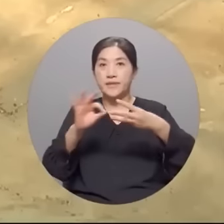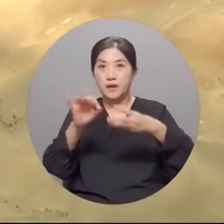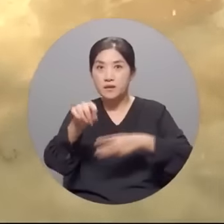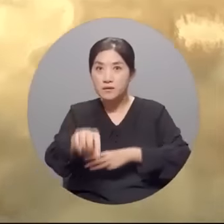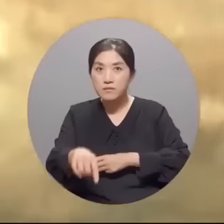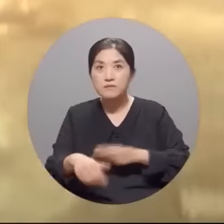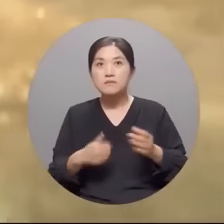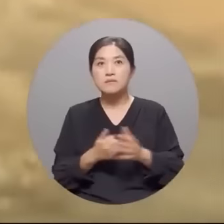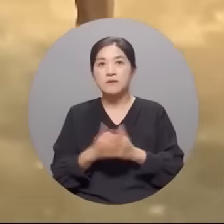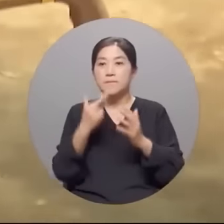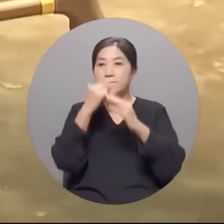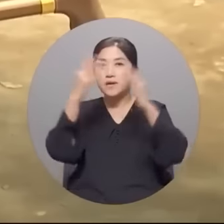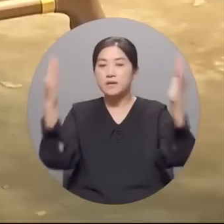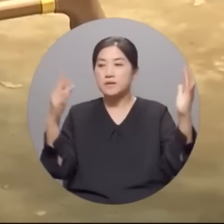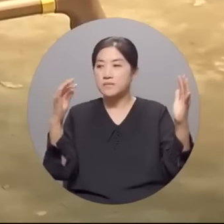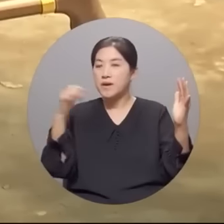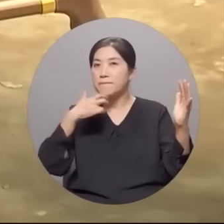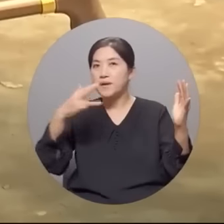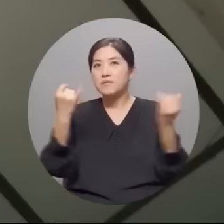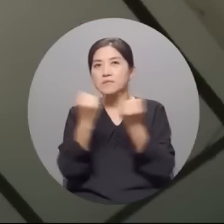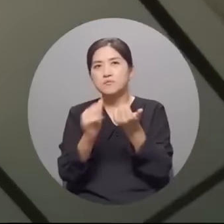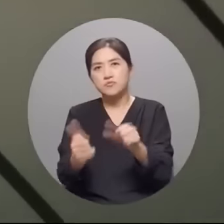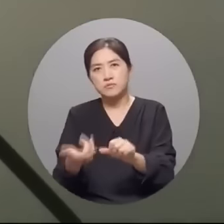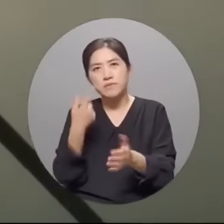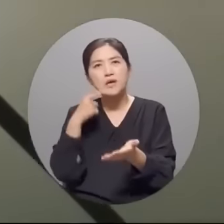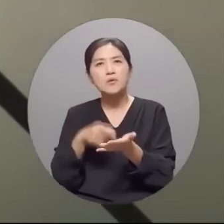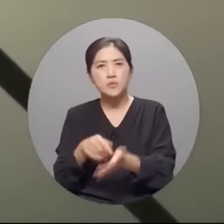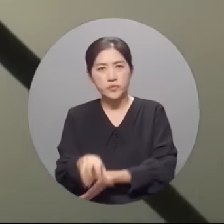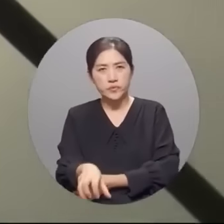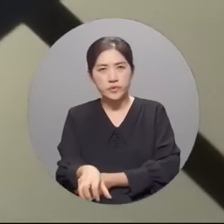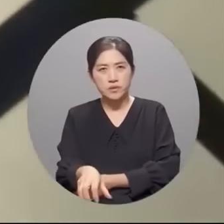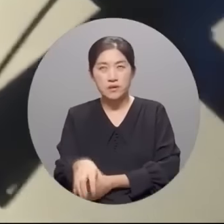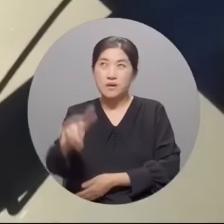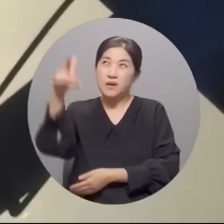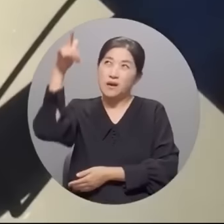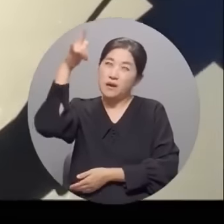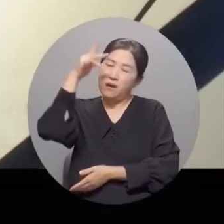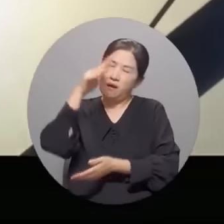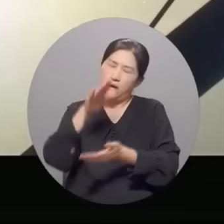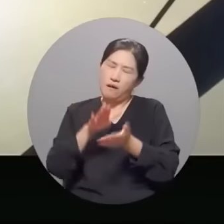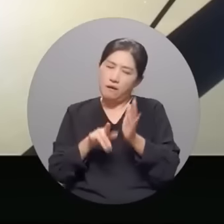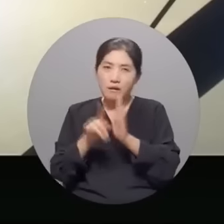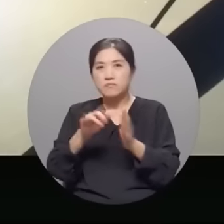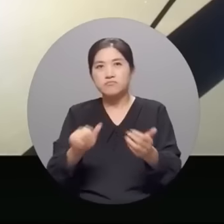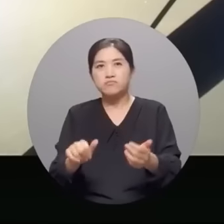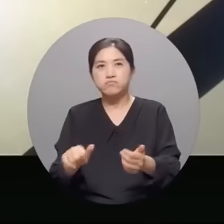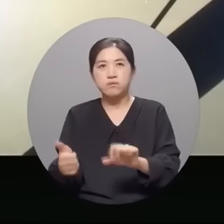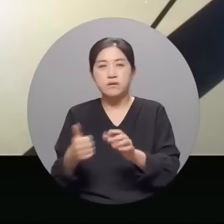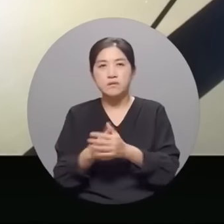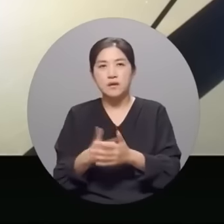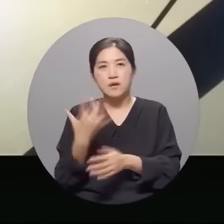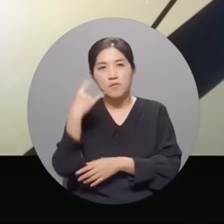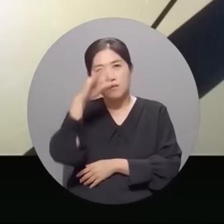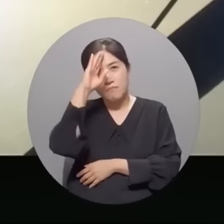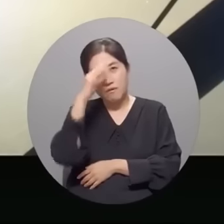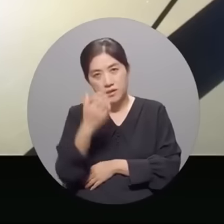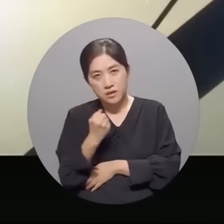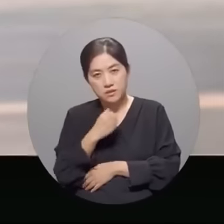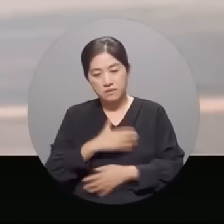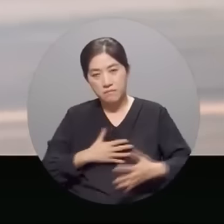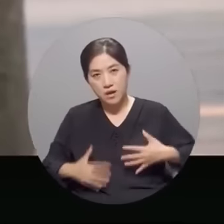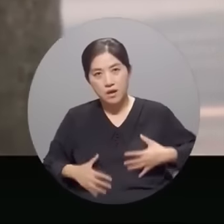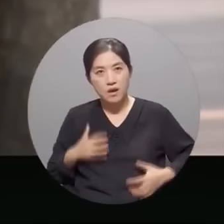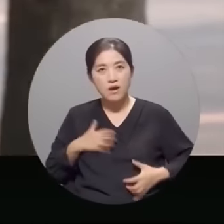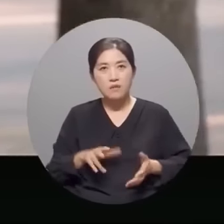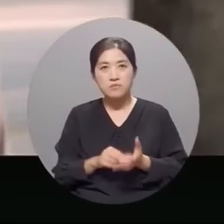전 80대 여성이 숨진 채 발견됐습니다. 열사병으로 추정됐습니다. 만성질환, 그런 장기의